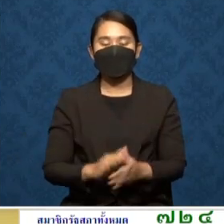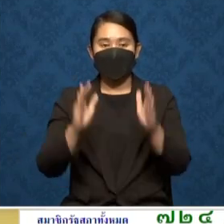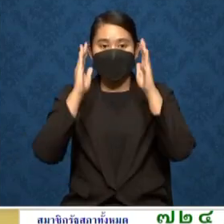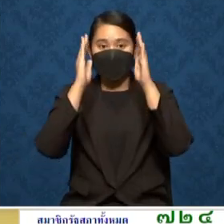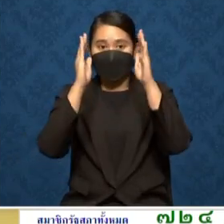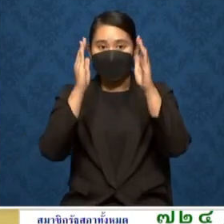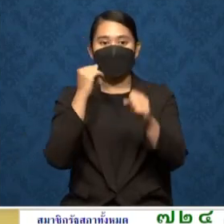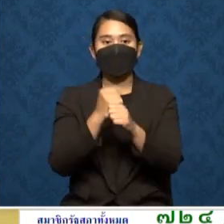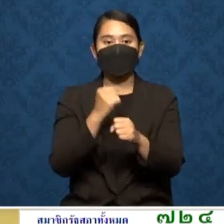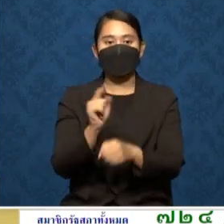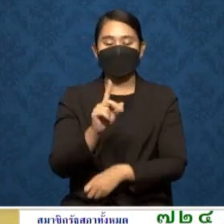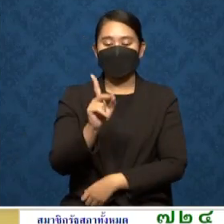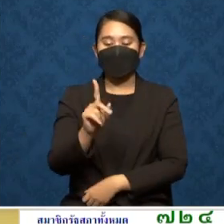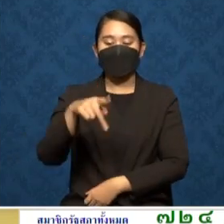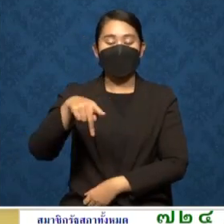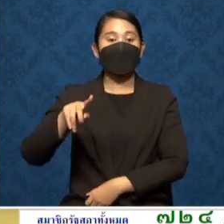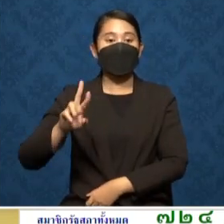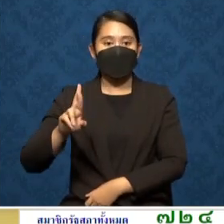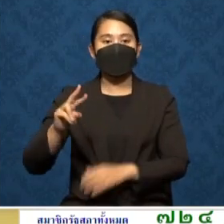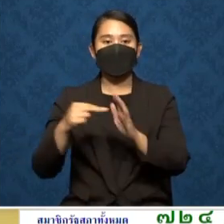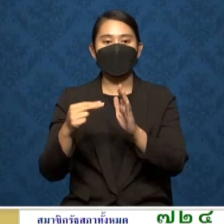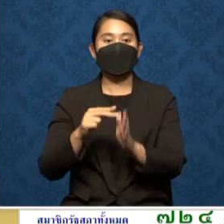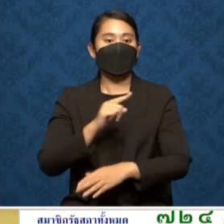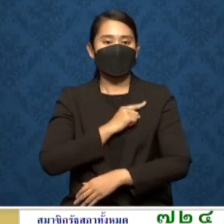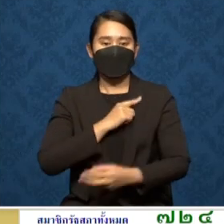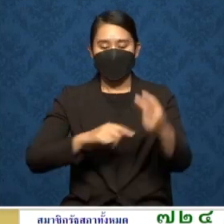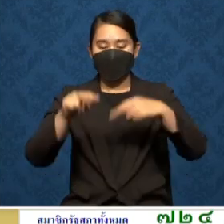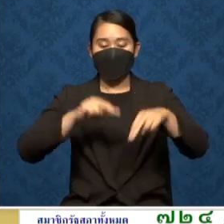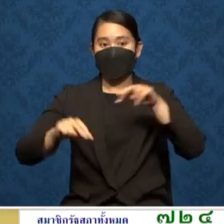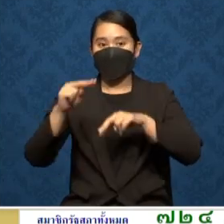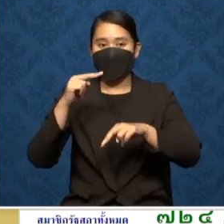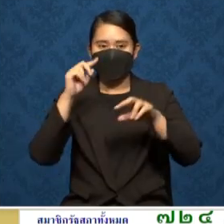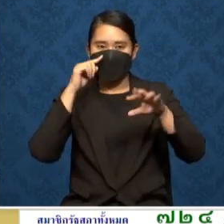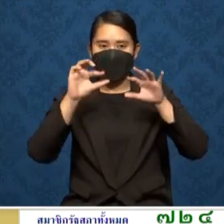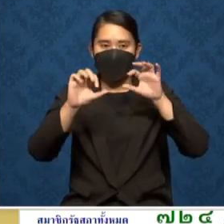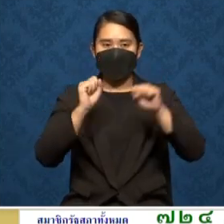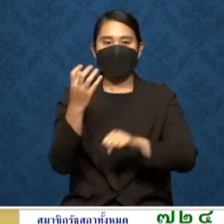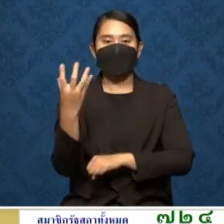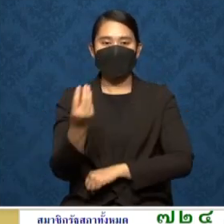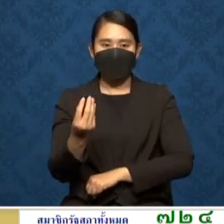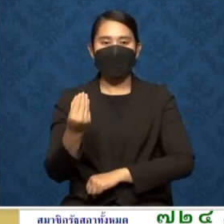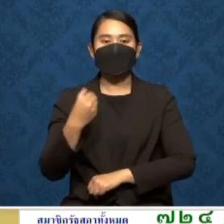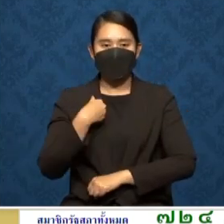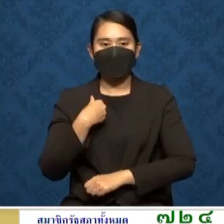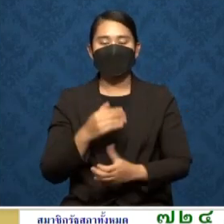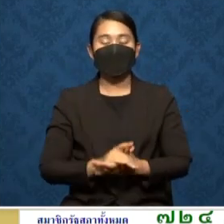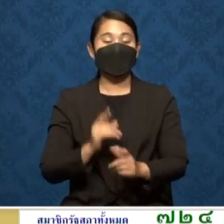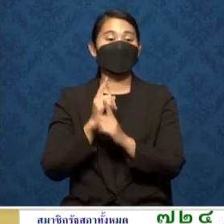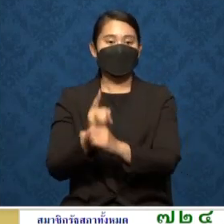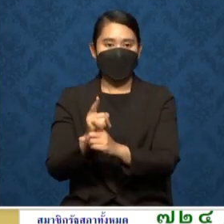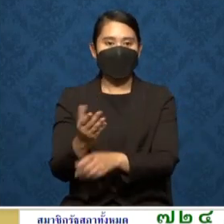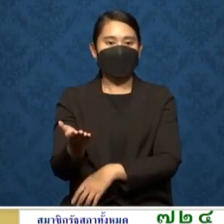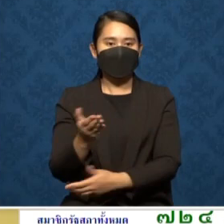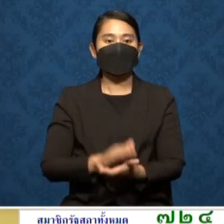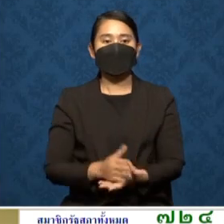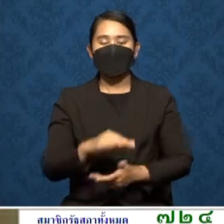ำนักงานกพร.นี่แหละครับที่จะเป็นผู้กั้นกรองเรื่องตามที่ท่านได้ตั้งข้อสังเกตเอาไว้แต่ถ้าหากว่ามี